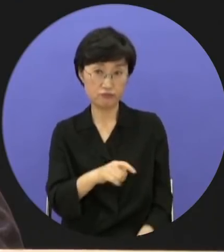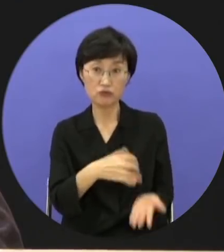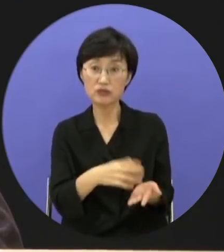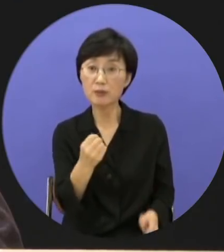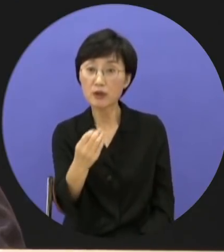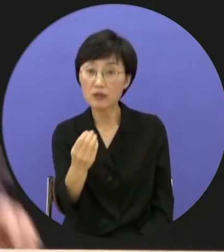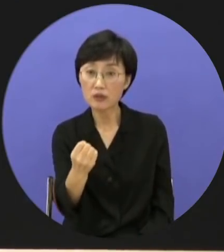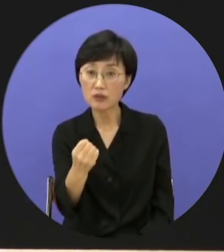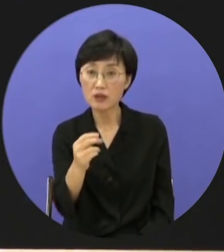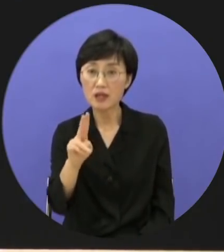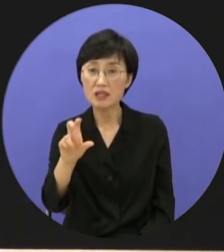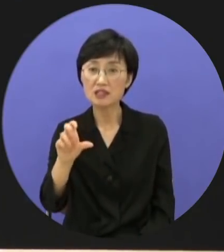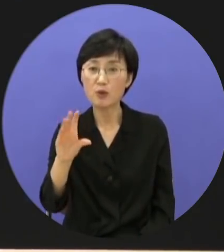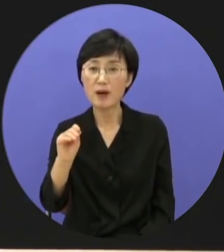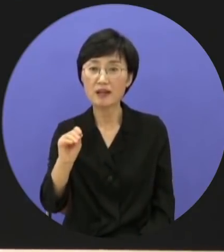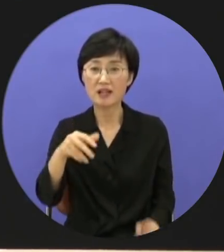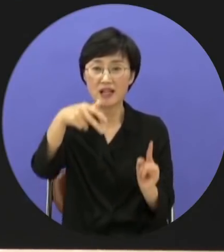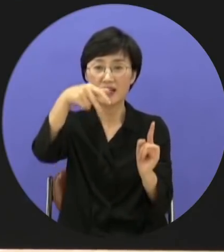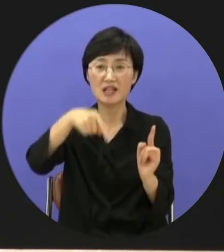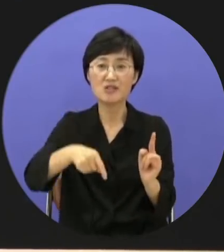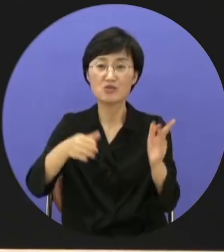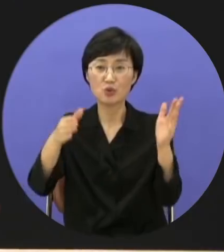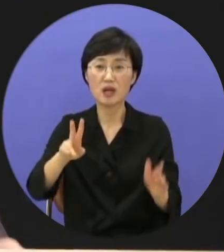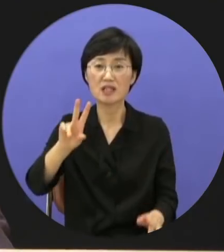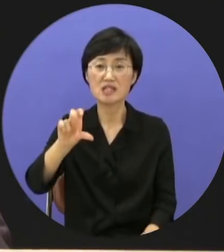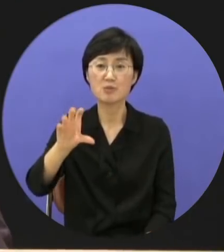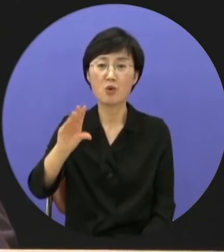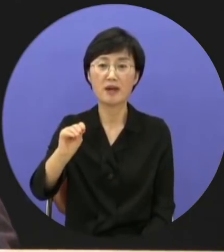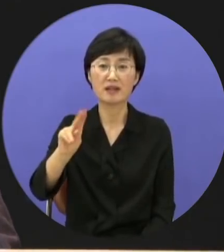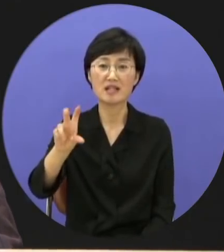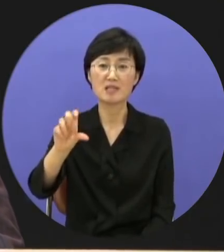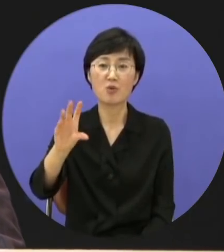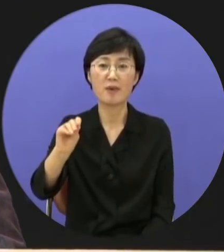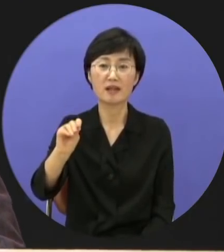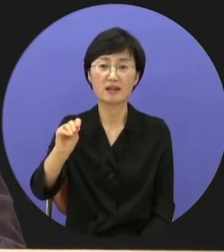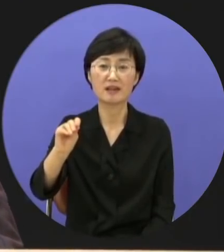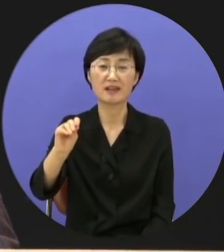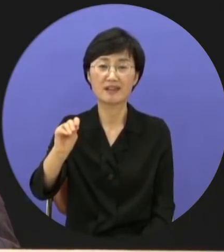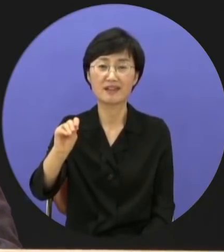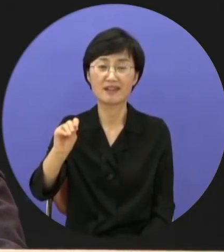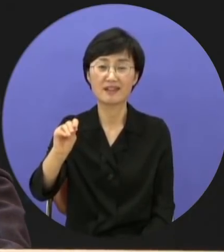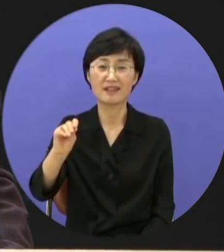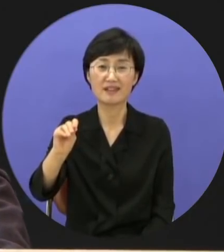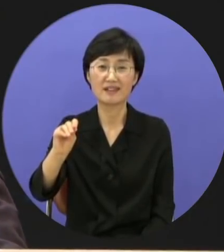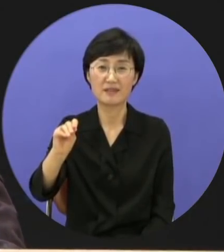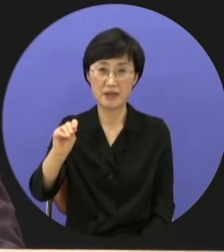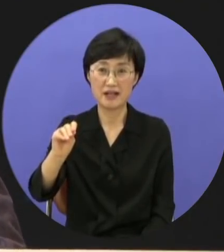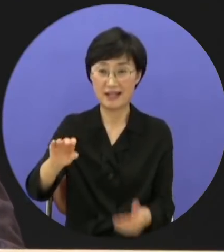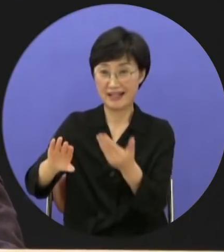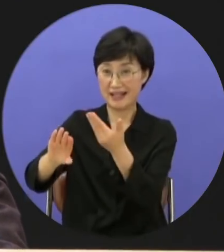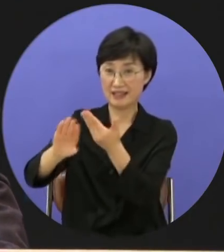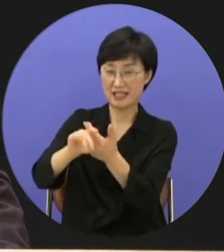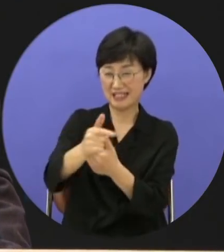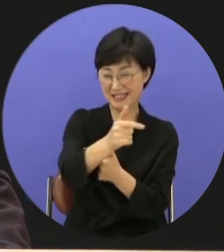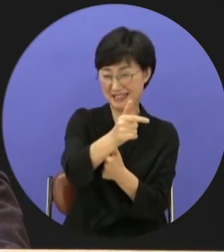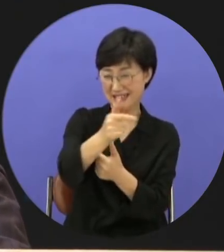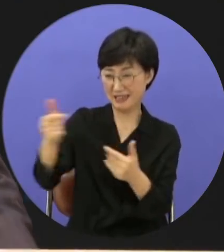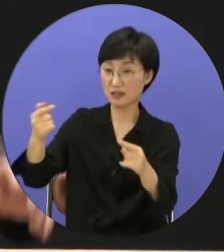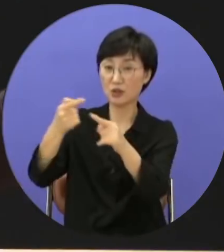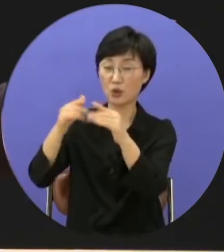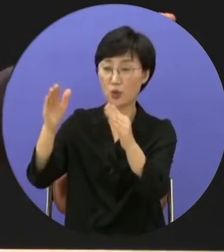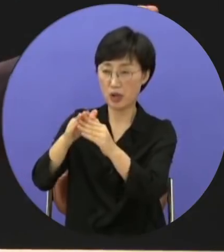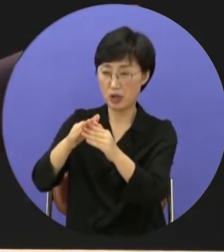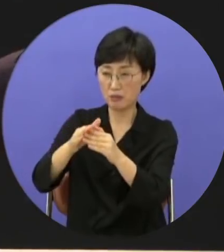들어요. 250,000 people a week. 지금 보통 뭐 크게 우리 다 조사하면 지금